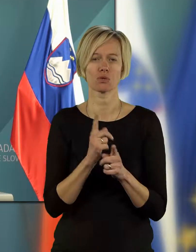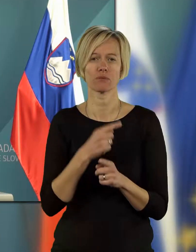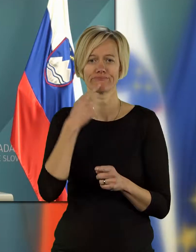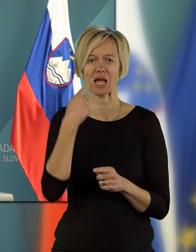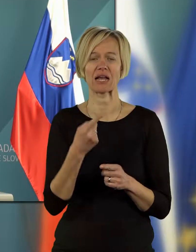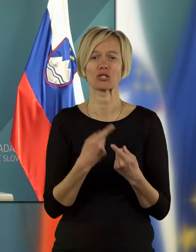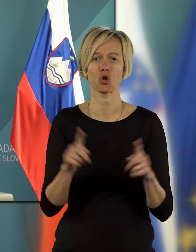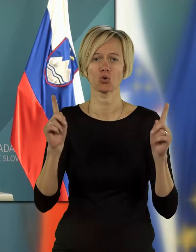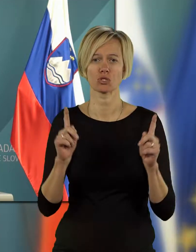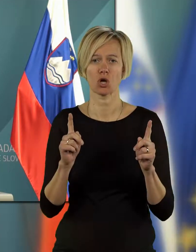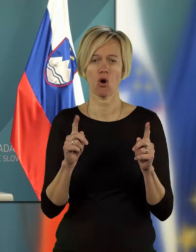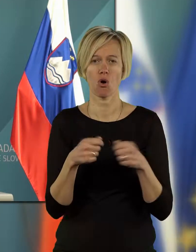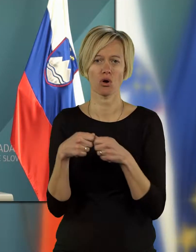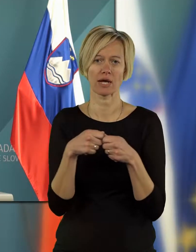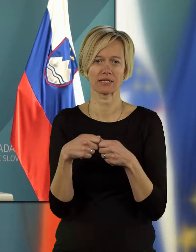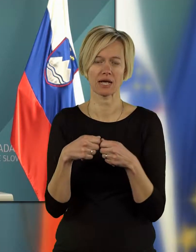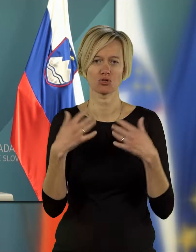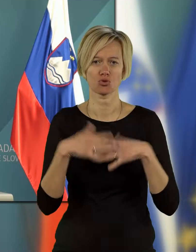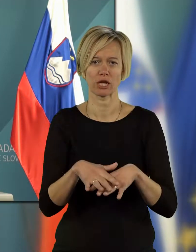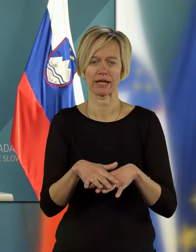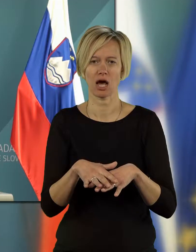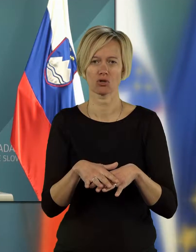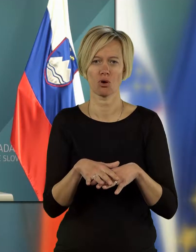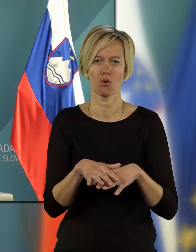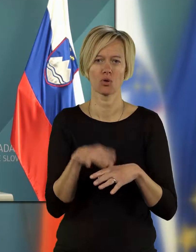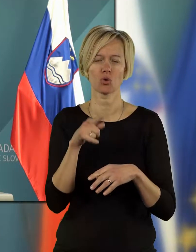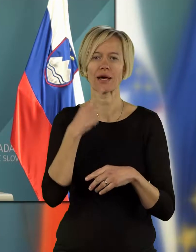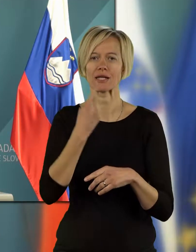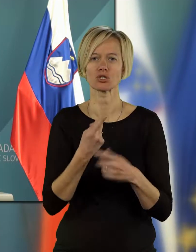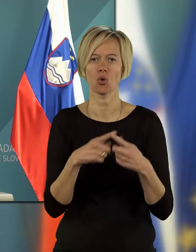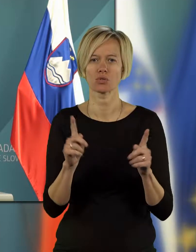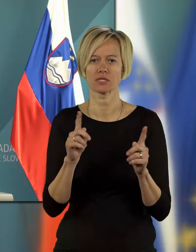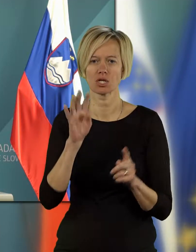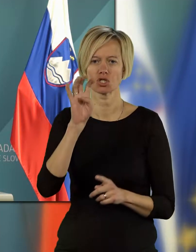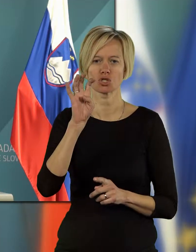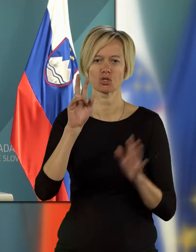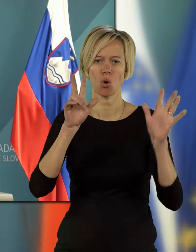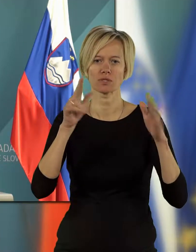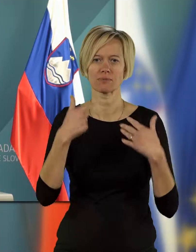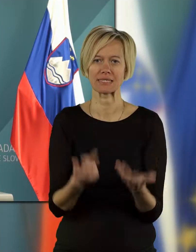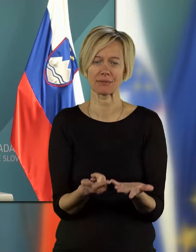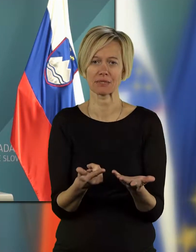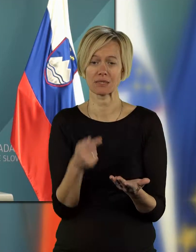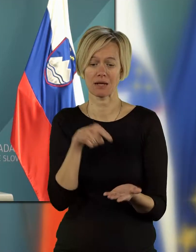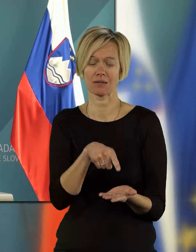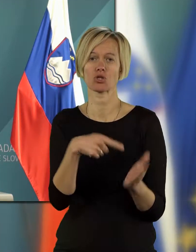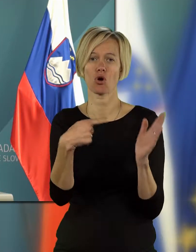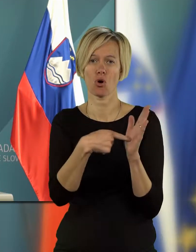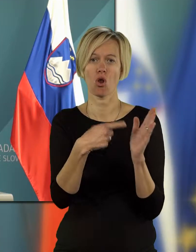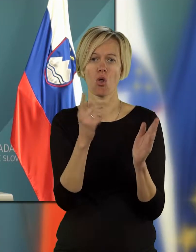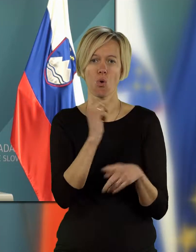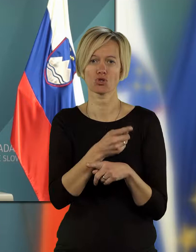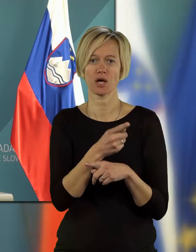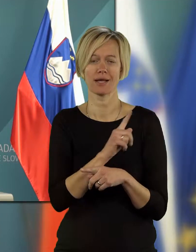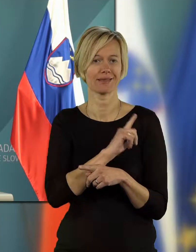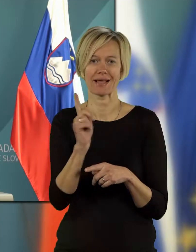tudi resolucijo Organizacije Združenih narodov, gre za resolucijo 478, ki